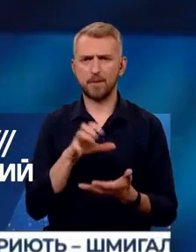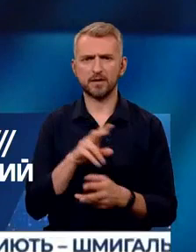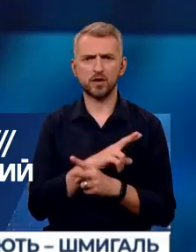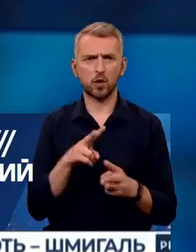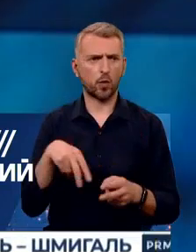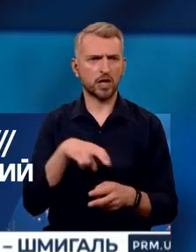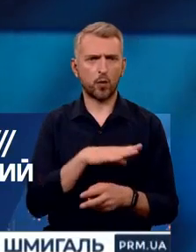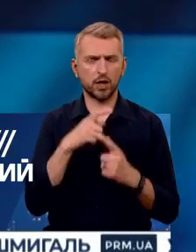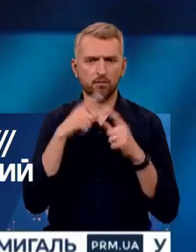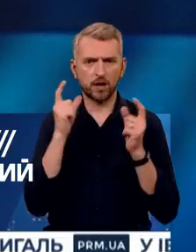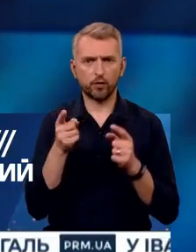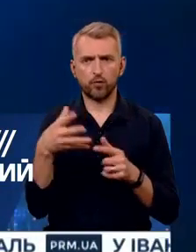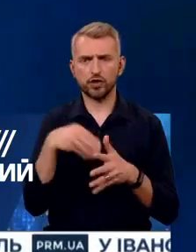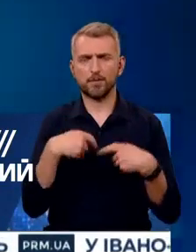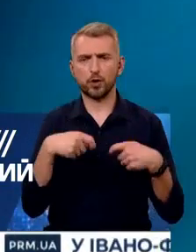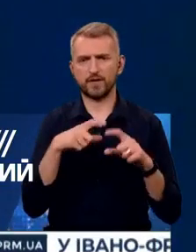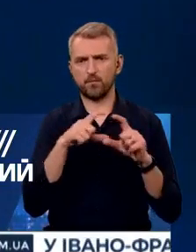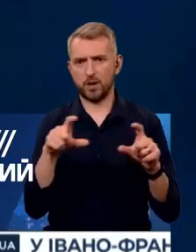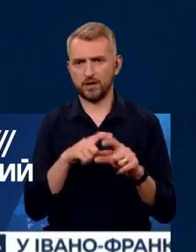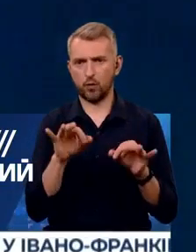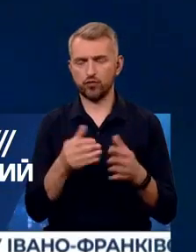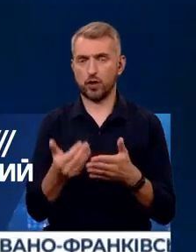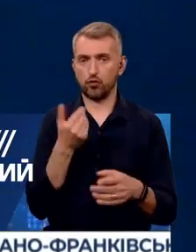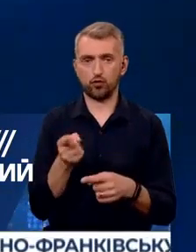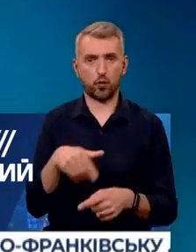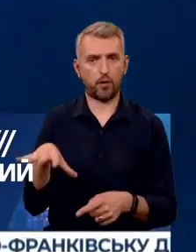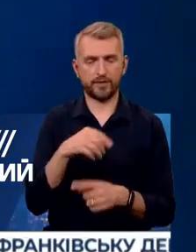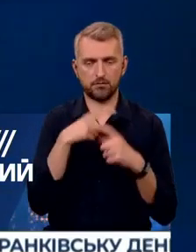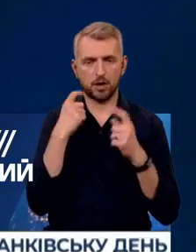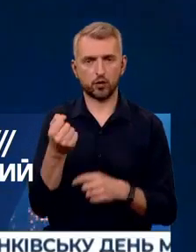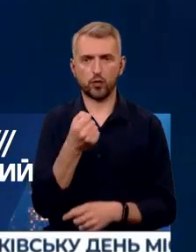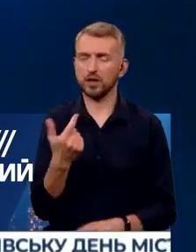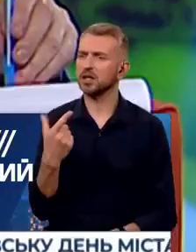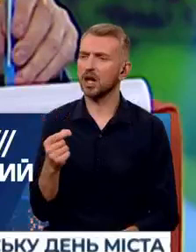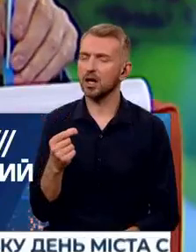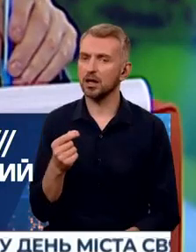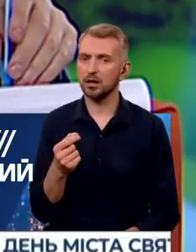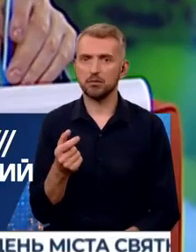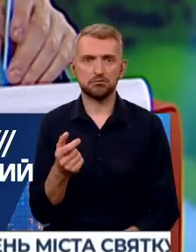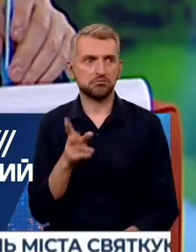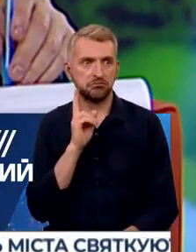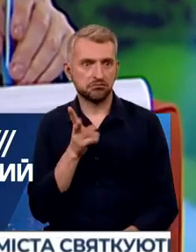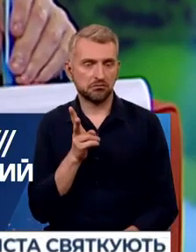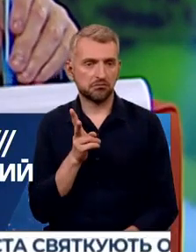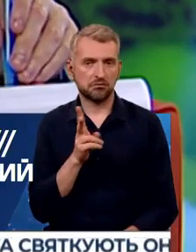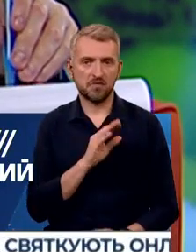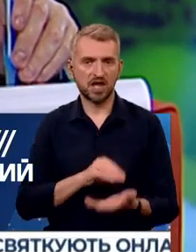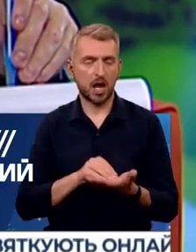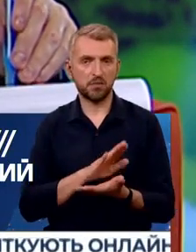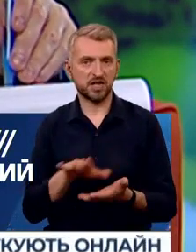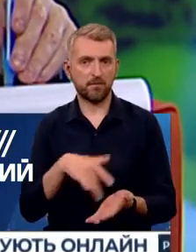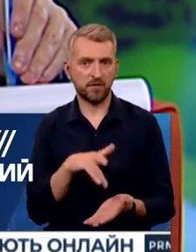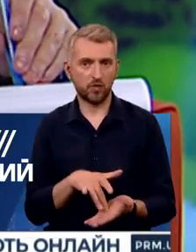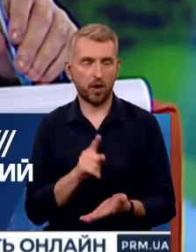в масках, в тому числі і продавці в магазинах. Хоча до того усі маски носили. Це де? Де? Не знаю, не написав місто,